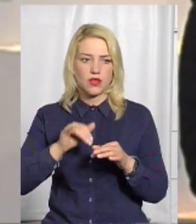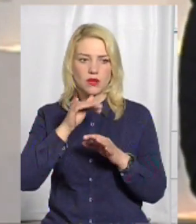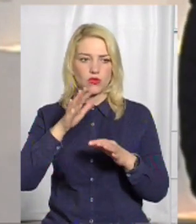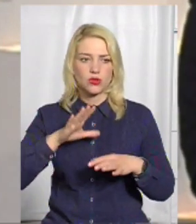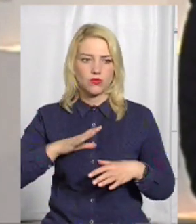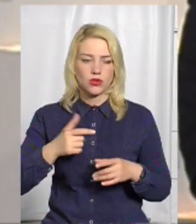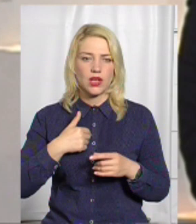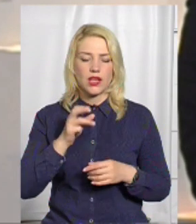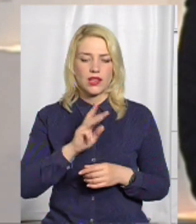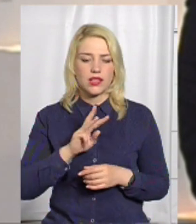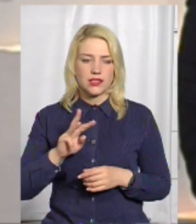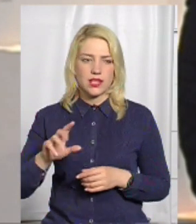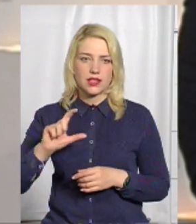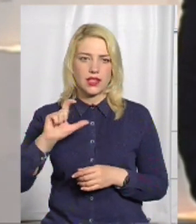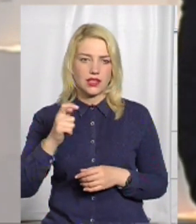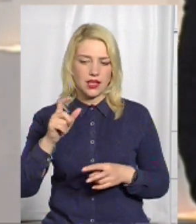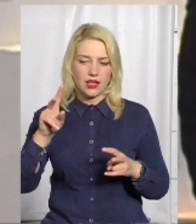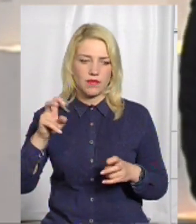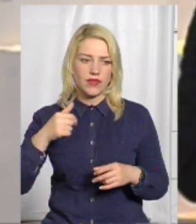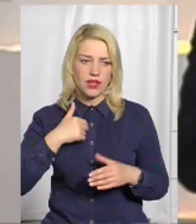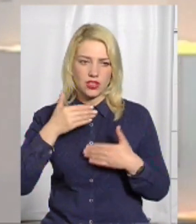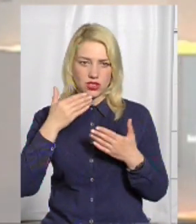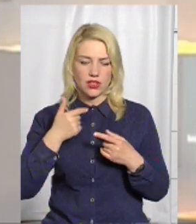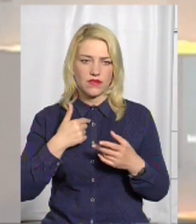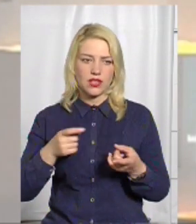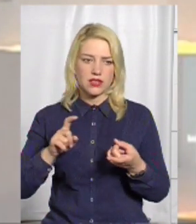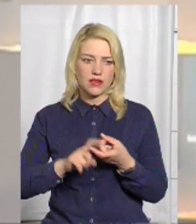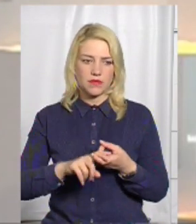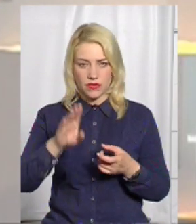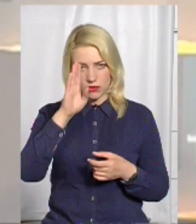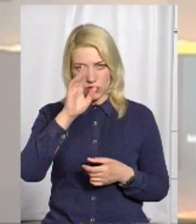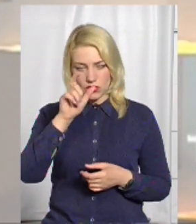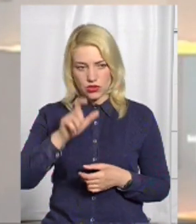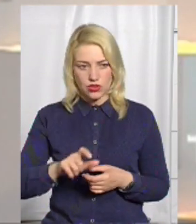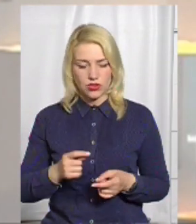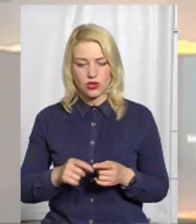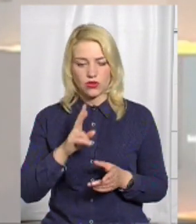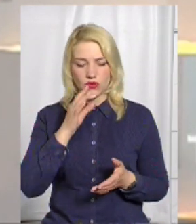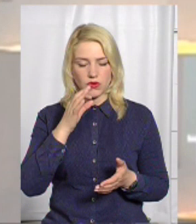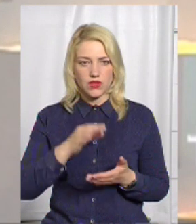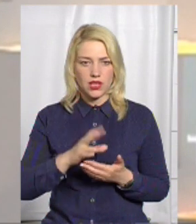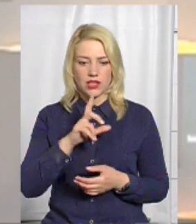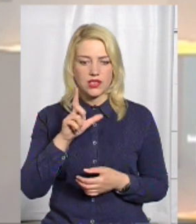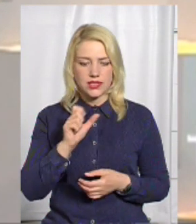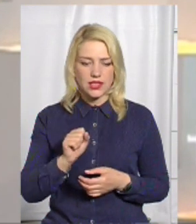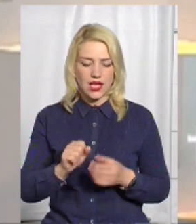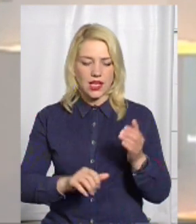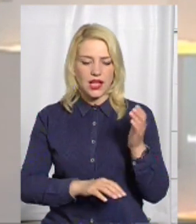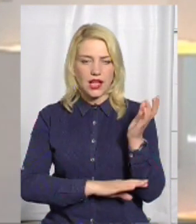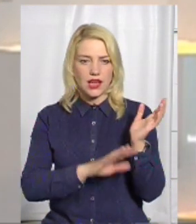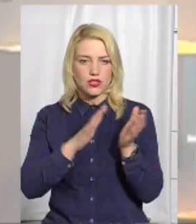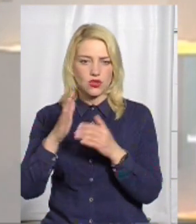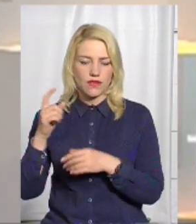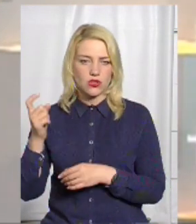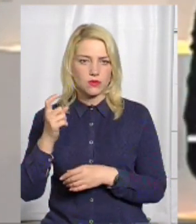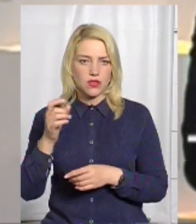на сайті читав цю проблему, я зв'язався з паном Пешко, який відповідає у нас за лісове господарство в області. Він сказав, що